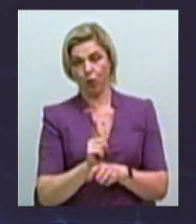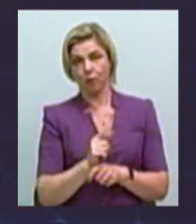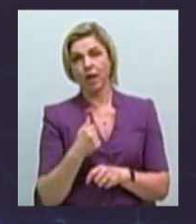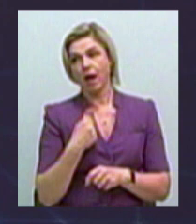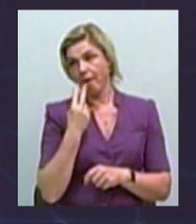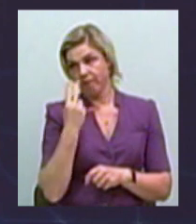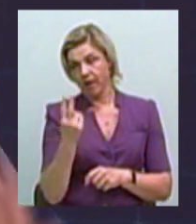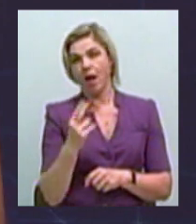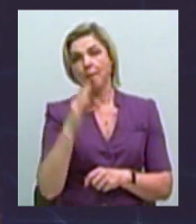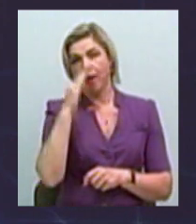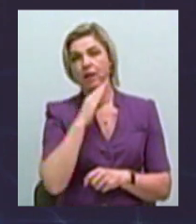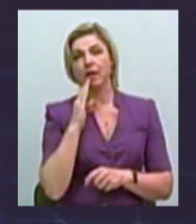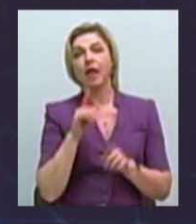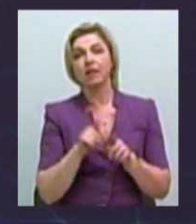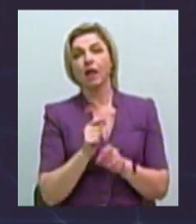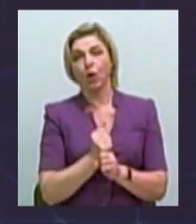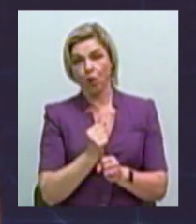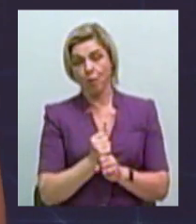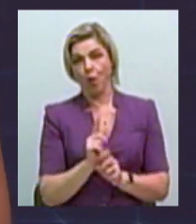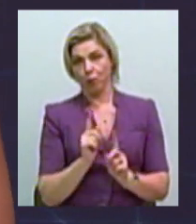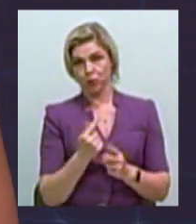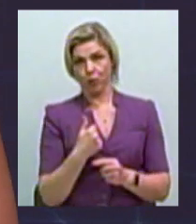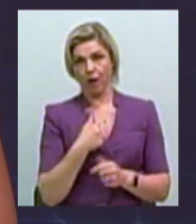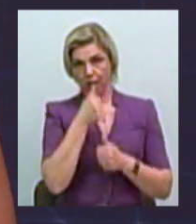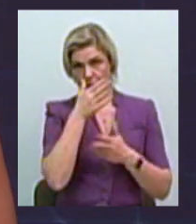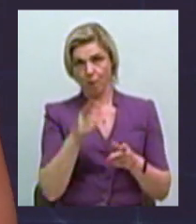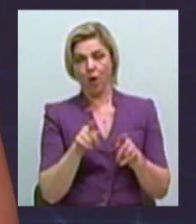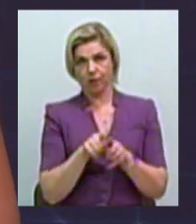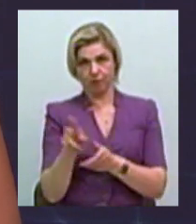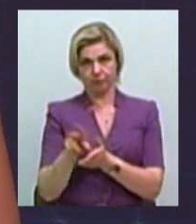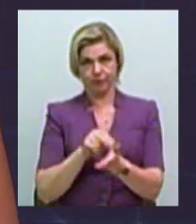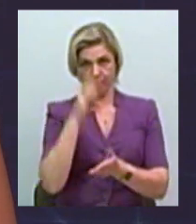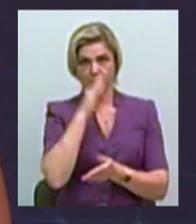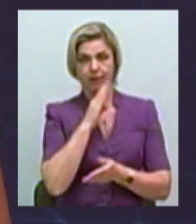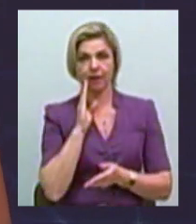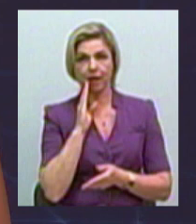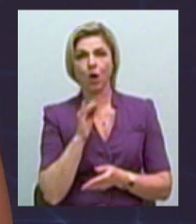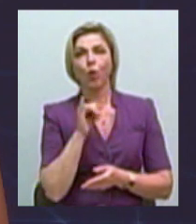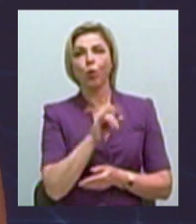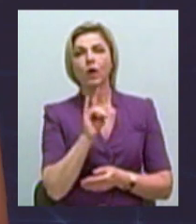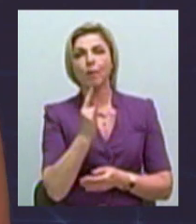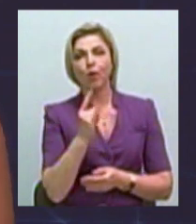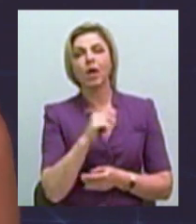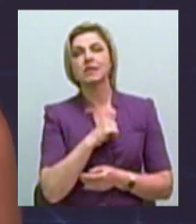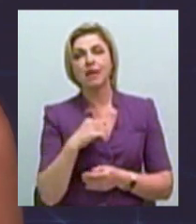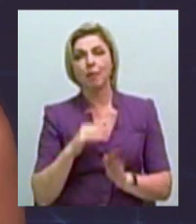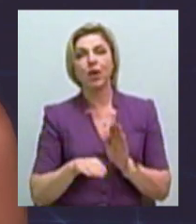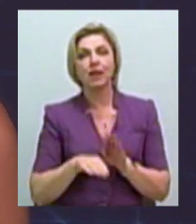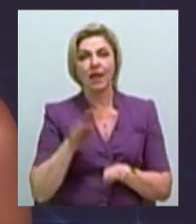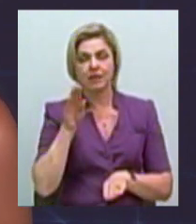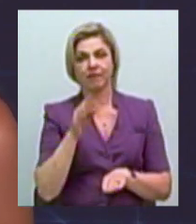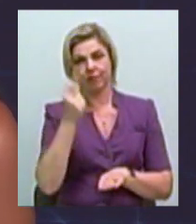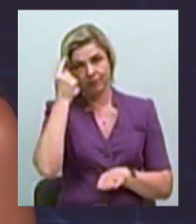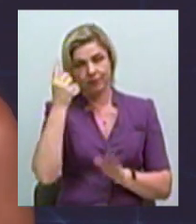бачу, батьки таке роблять, чого я не можу використовувати те, що роблять батьки? Тобто, у неї на підсвідомому рівні з самого дитинства